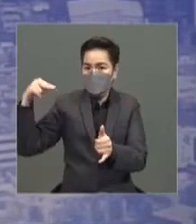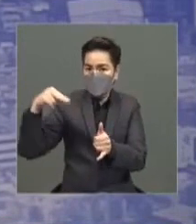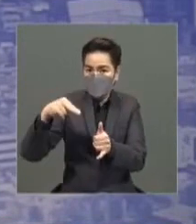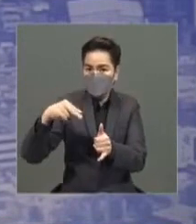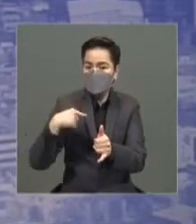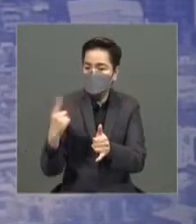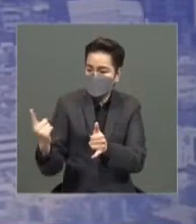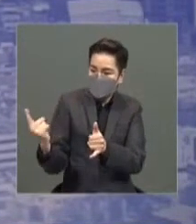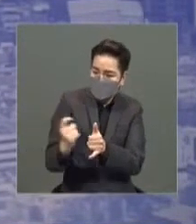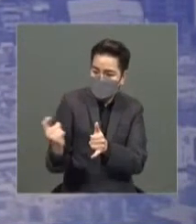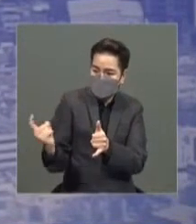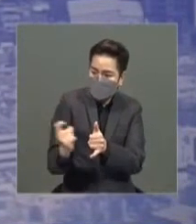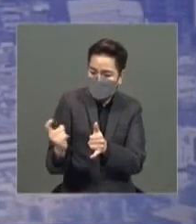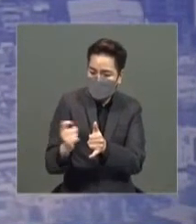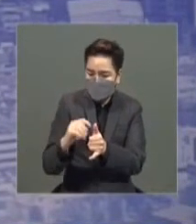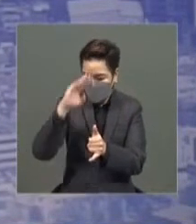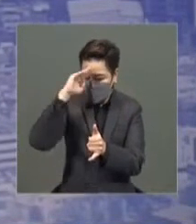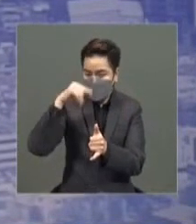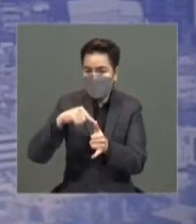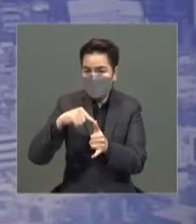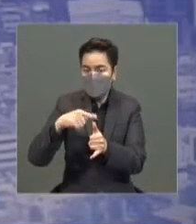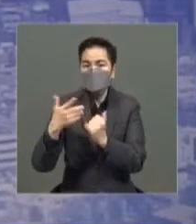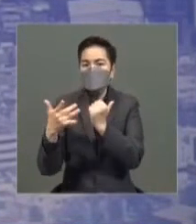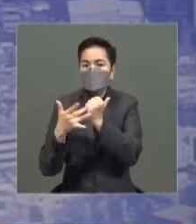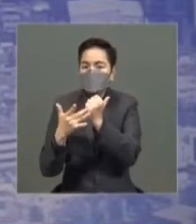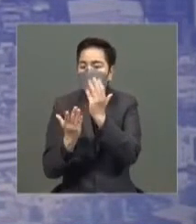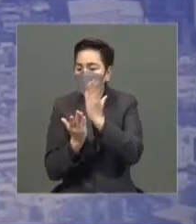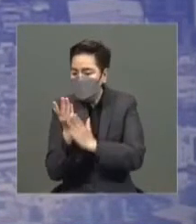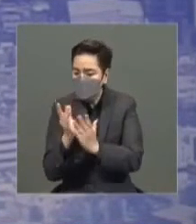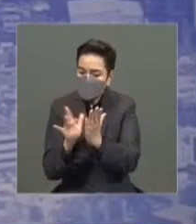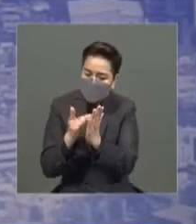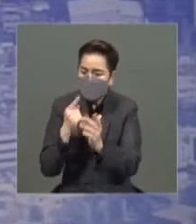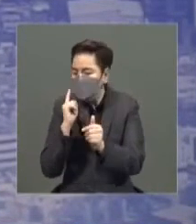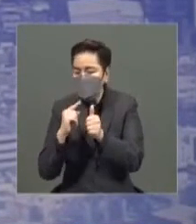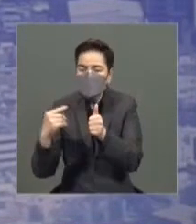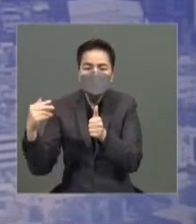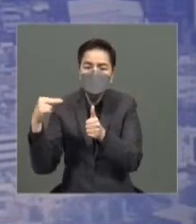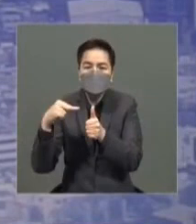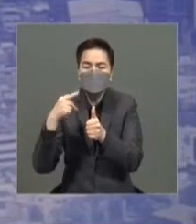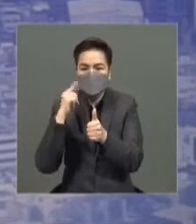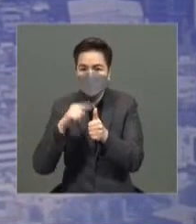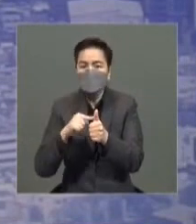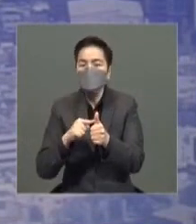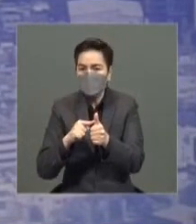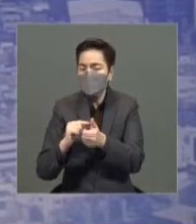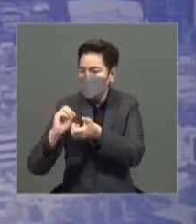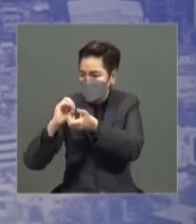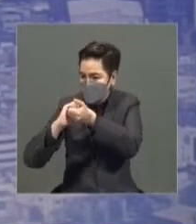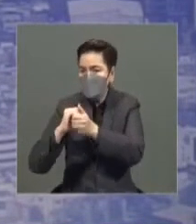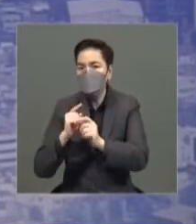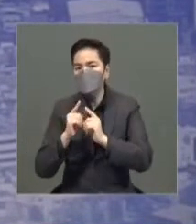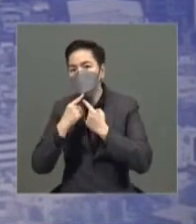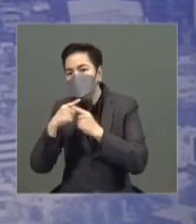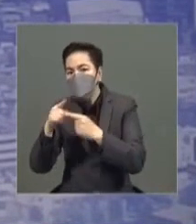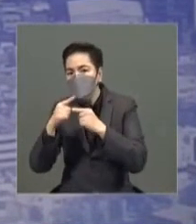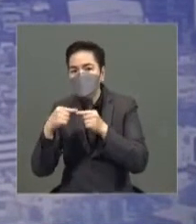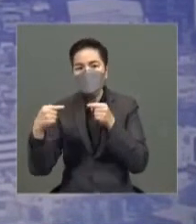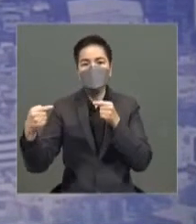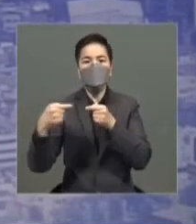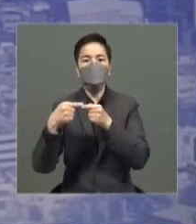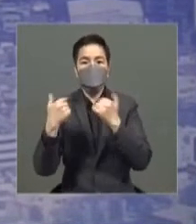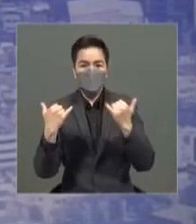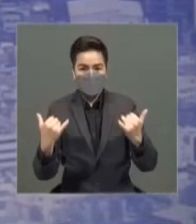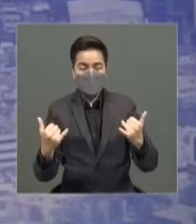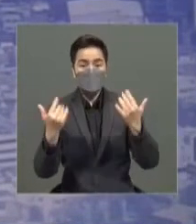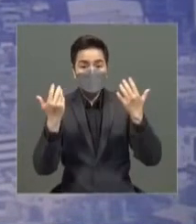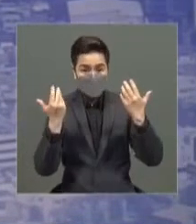สอบถามผู้ป่วยโดยทางผ่านทางเทคโนโลยีต่างๆเนี่ยนะคะผู้ป่วยก็ต้องร่วมมือด้วยในระดับหนึ่งนะคะและนอ